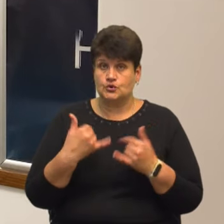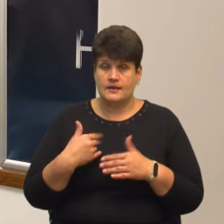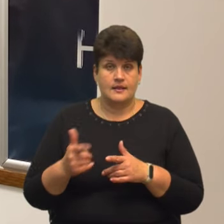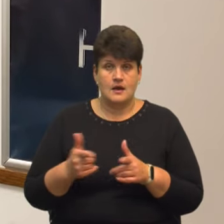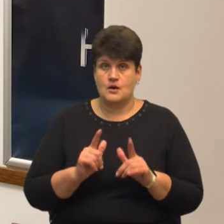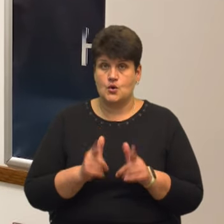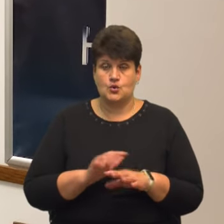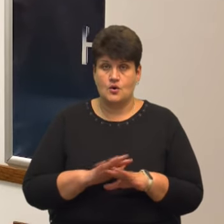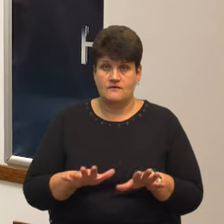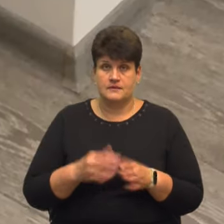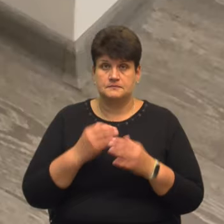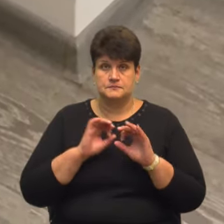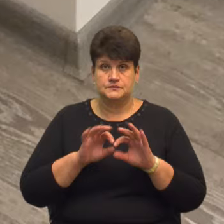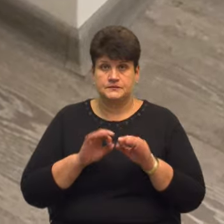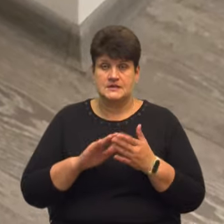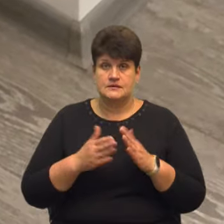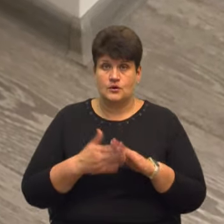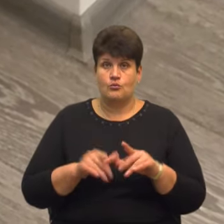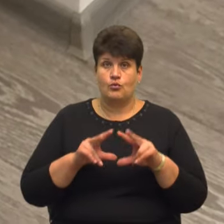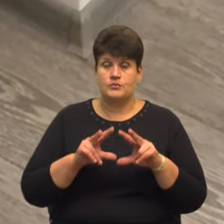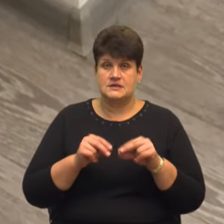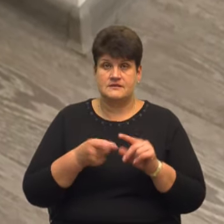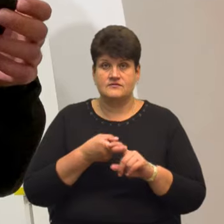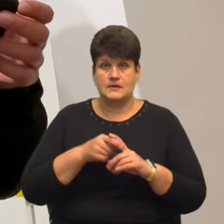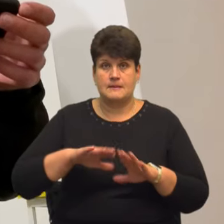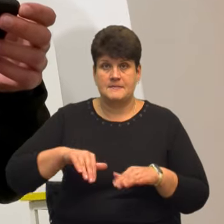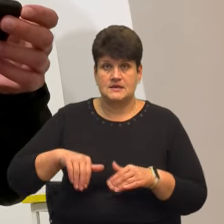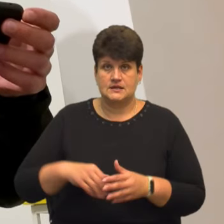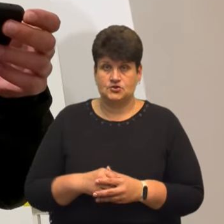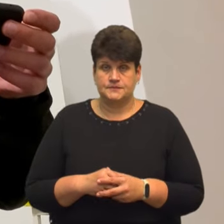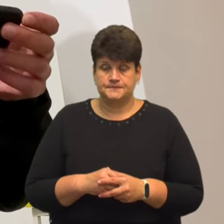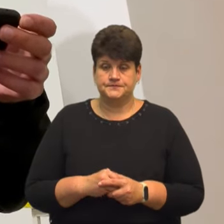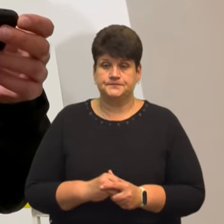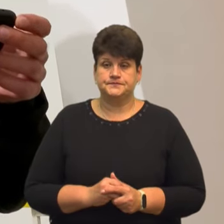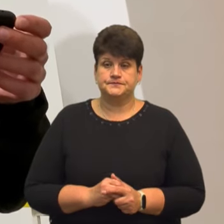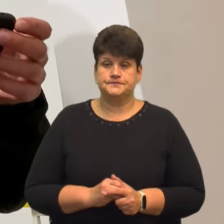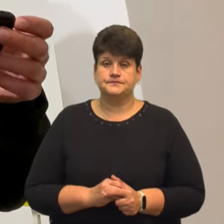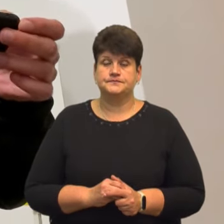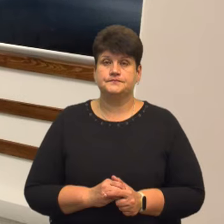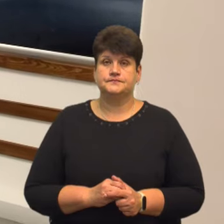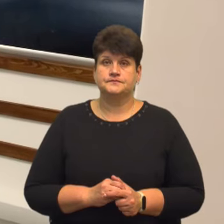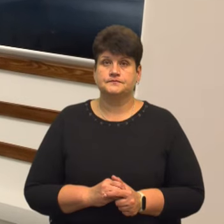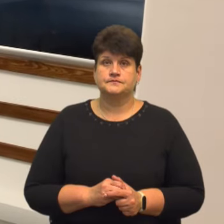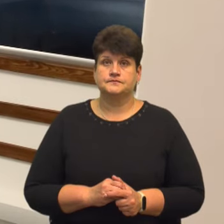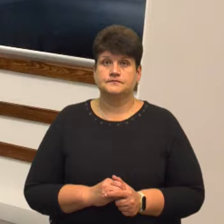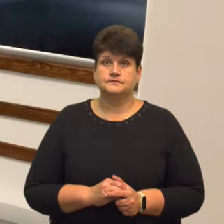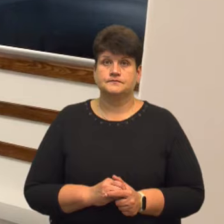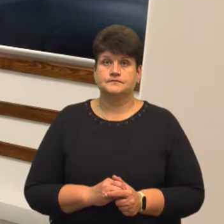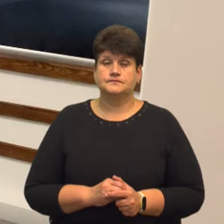коментувати ситуацію пообіцяв зв'язатися з нами пізніше Тарас Бурак суспільні новини